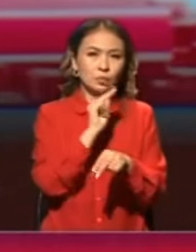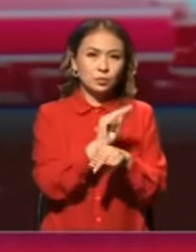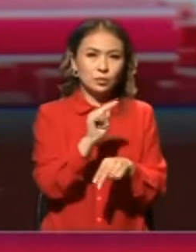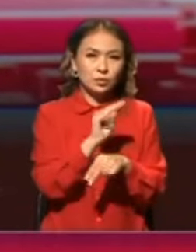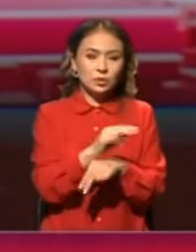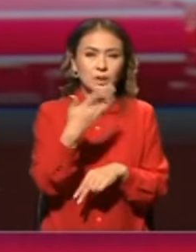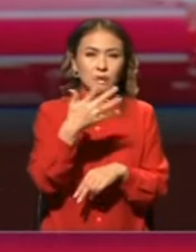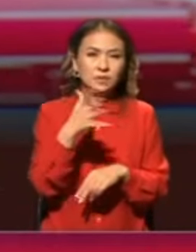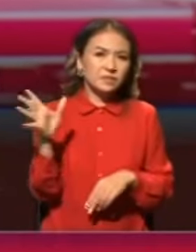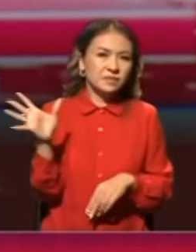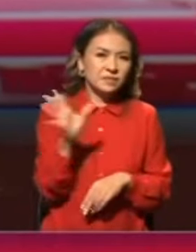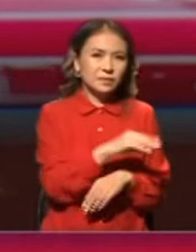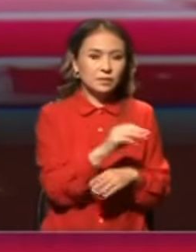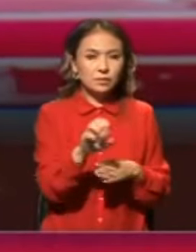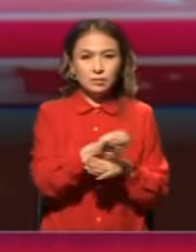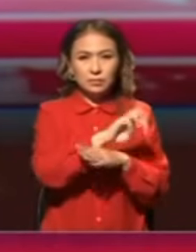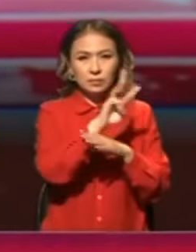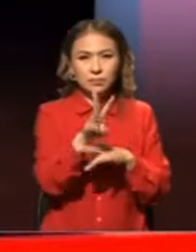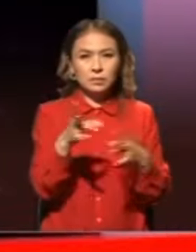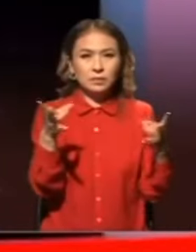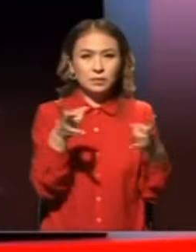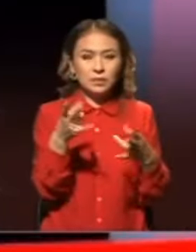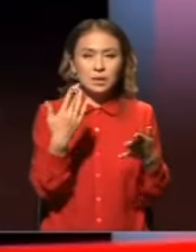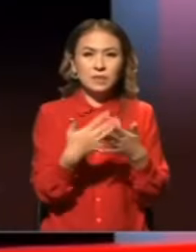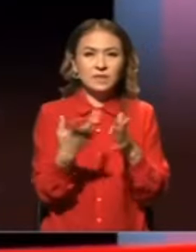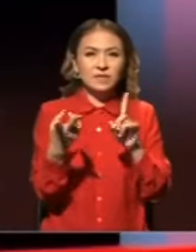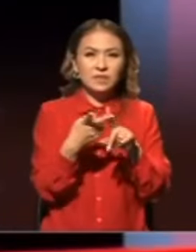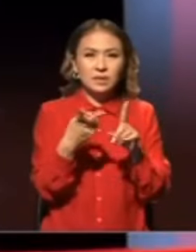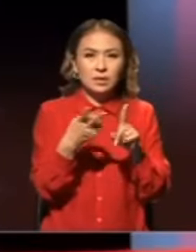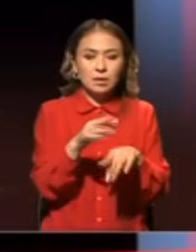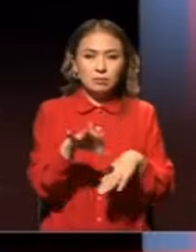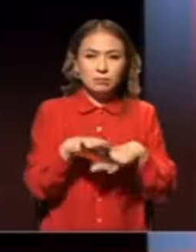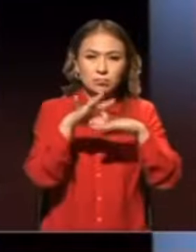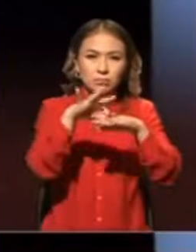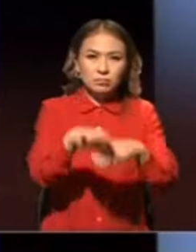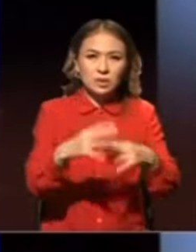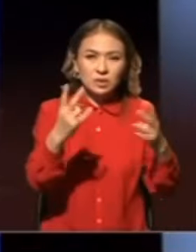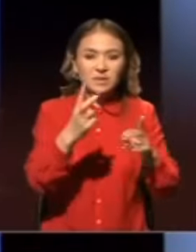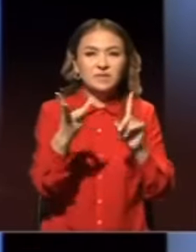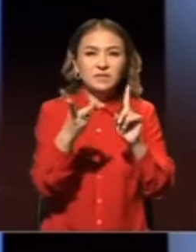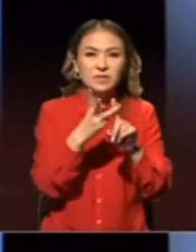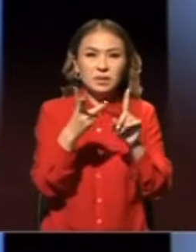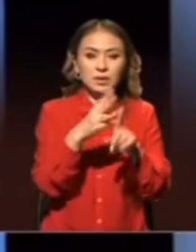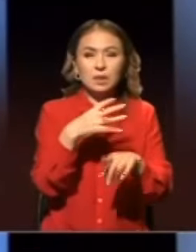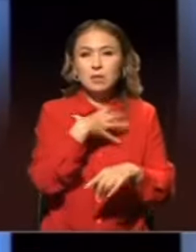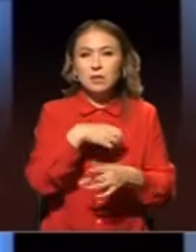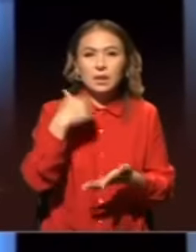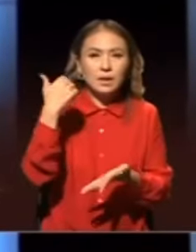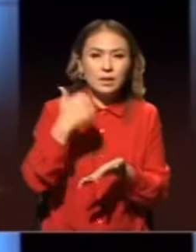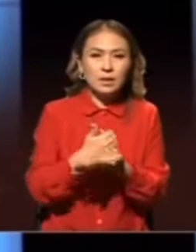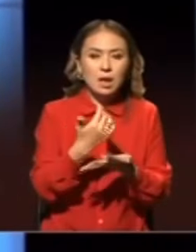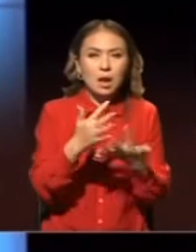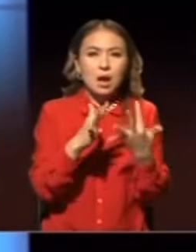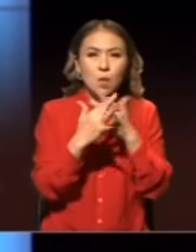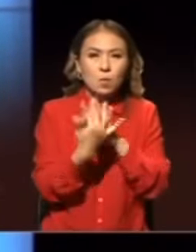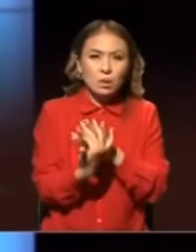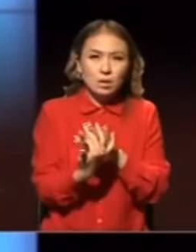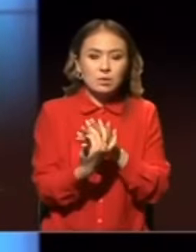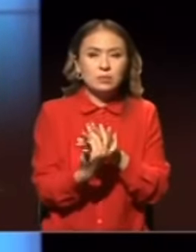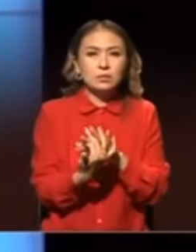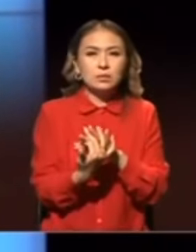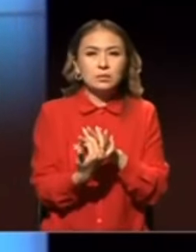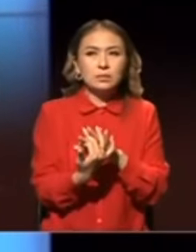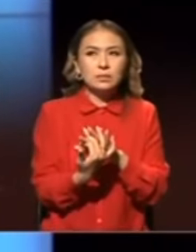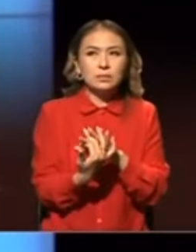50 іс-шараның бәрін қамту қажетті. Екінші мәселе, оны сүйемелдеу керек. Үшінші мәселе, ең басты мәселе, бұл ауылға, бұл аз